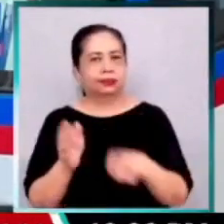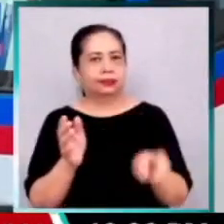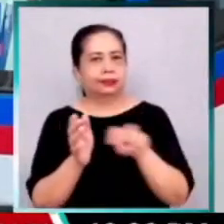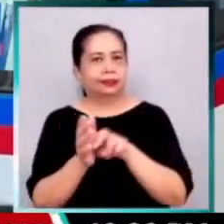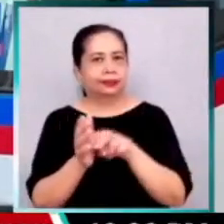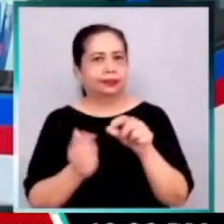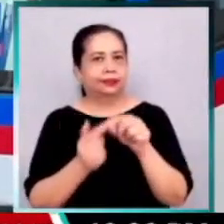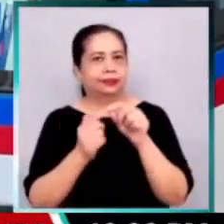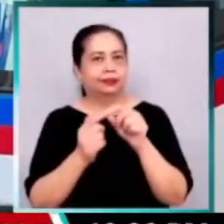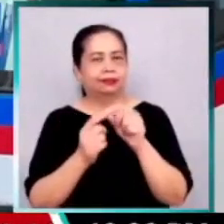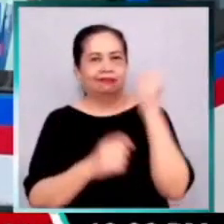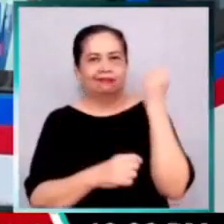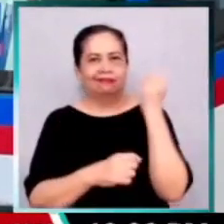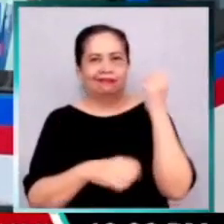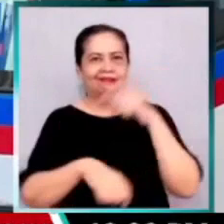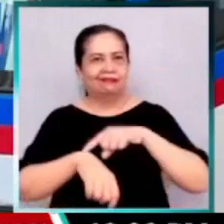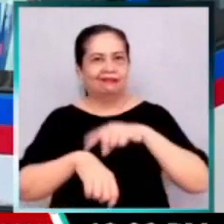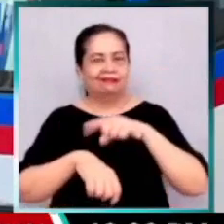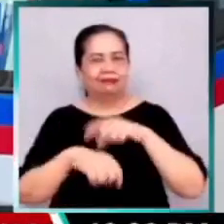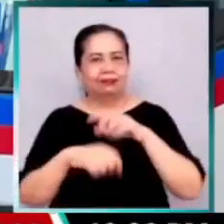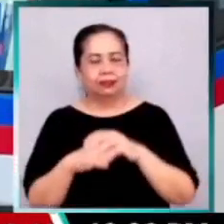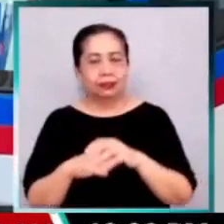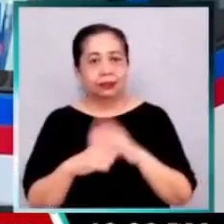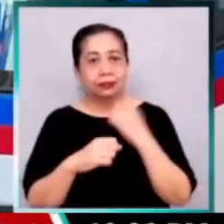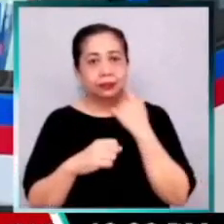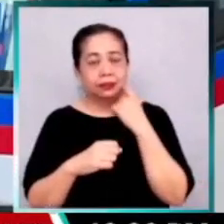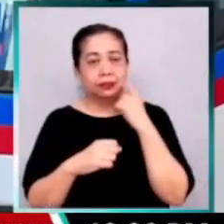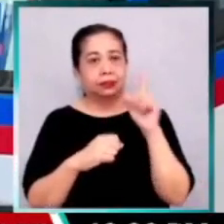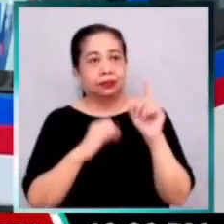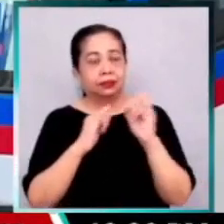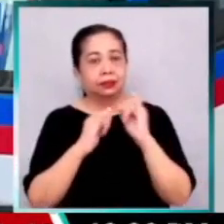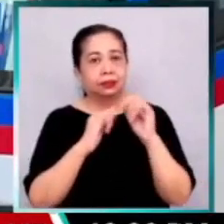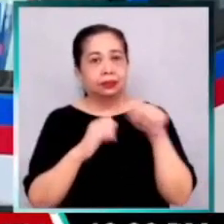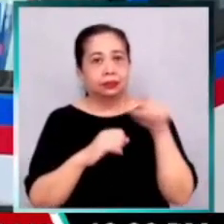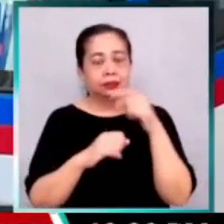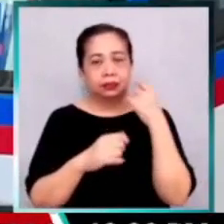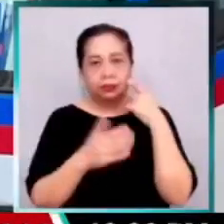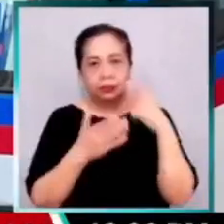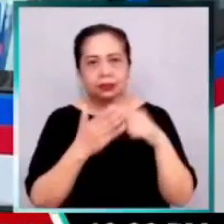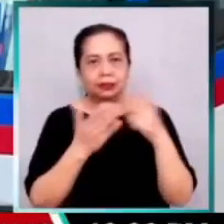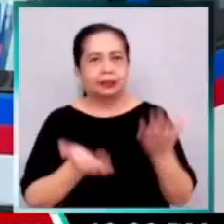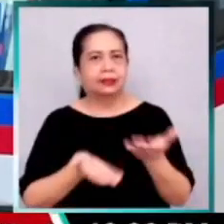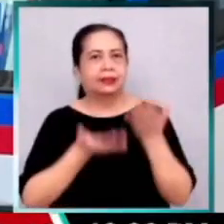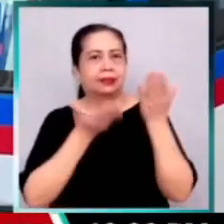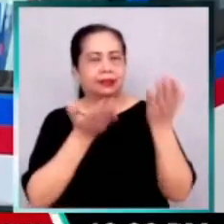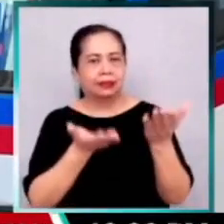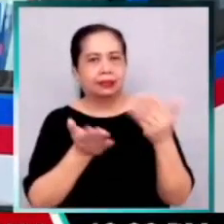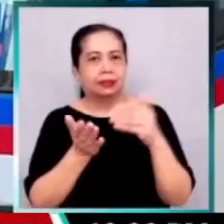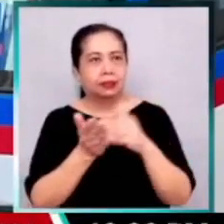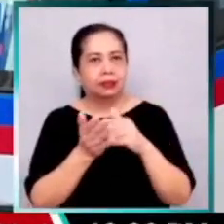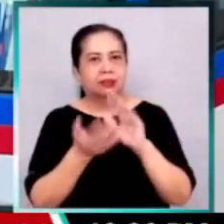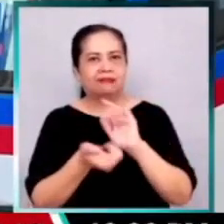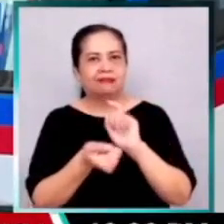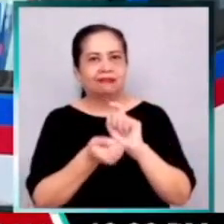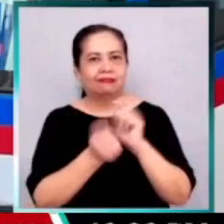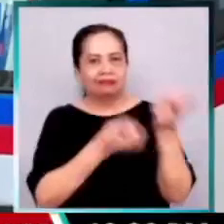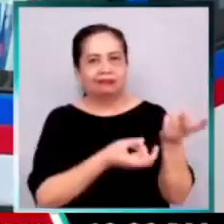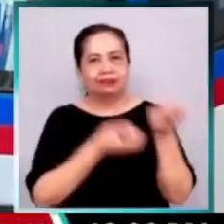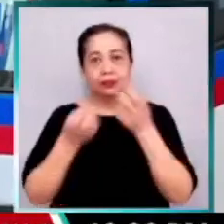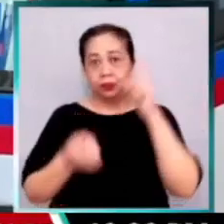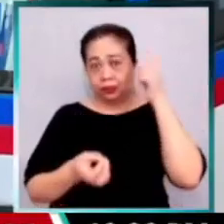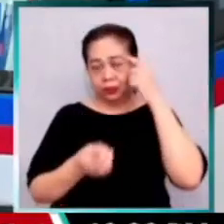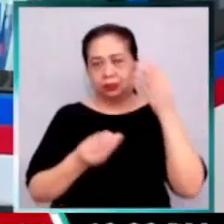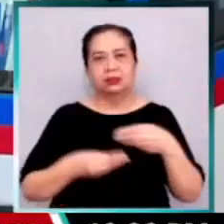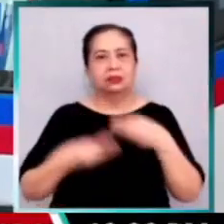rush hour. Napag-alaman ko naman kanina sa aking coverage na may panukala na rin na isa pribado na ang operasyon ng tren. At